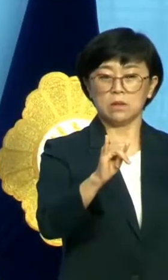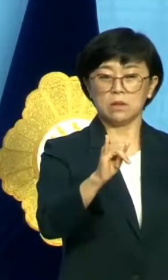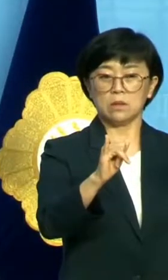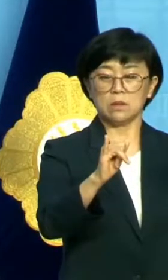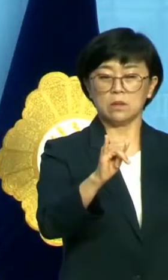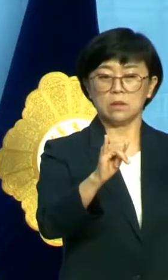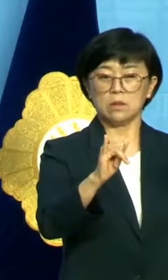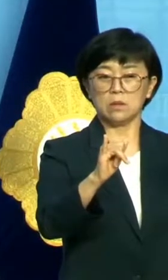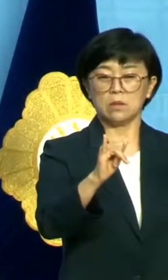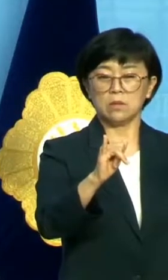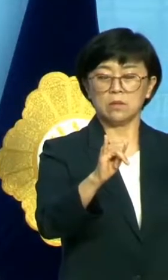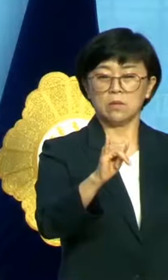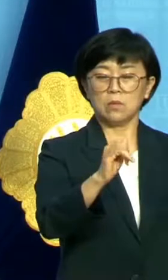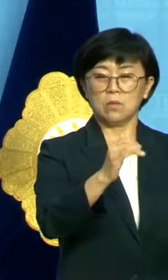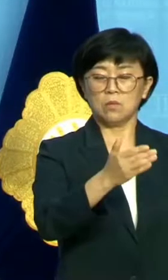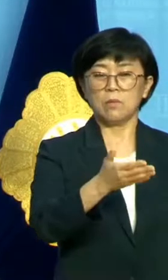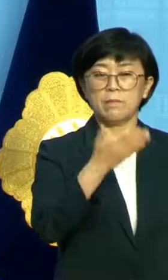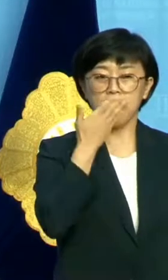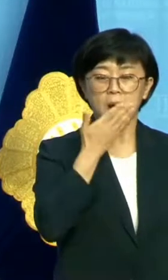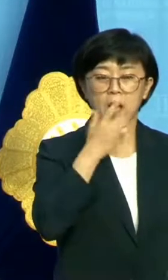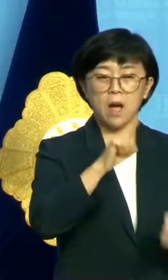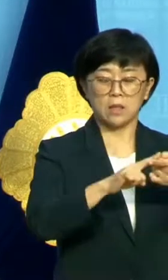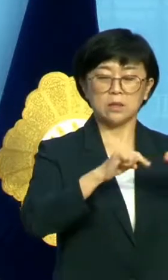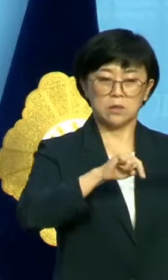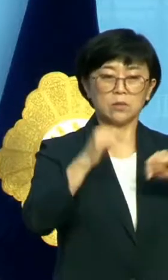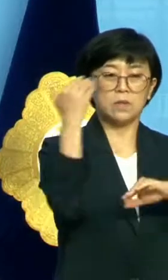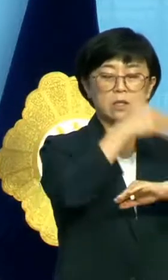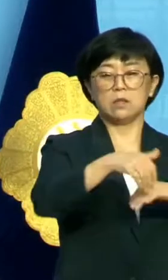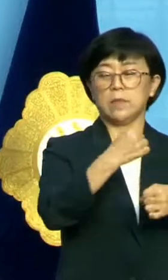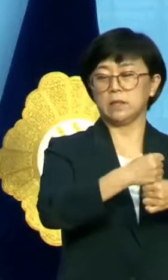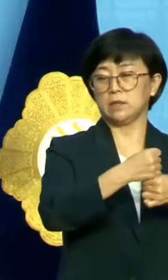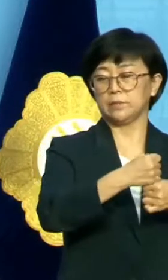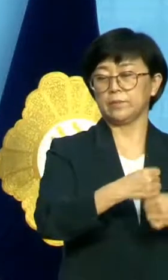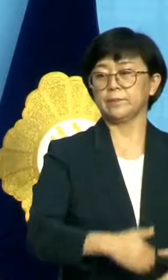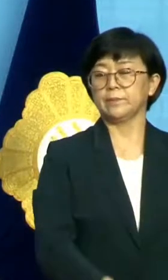국민들의 합의 수준이 높은 그런 정책을 만들어내도록 하겠습니다.